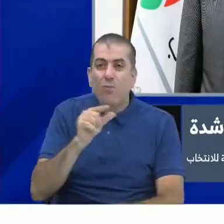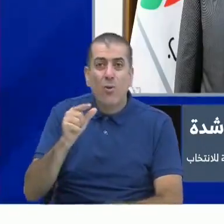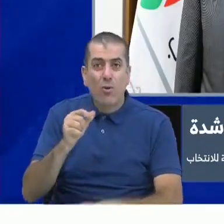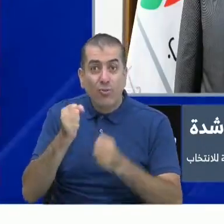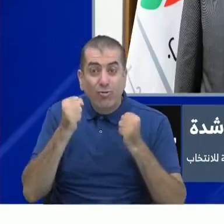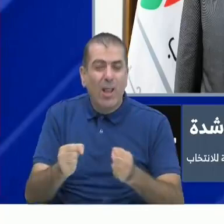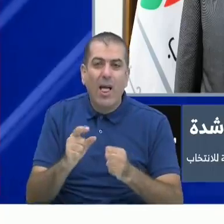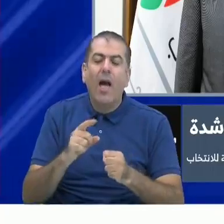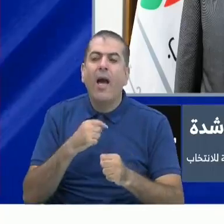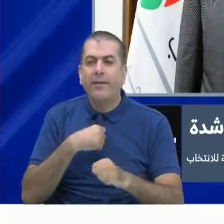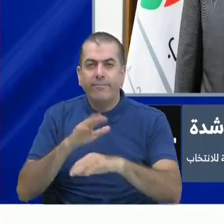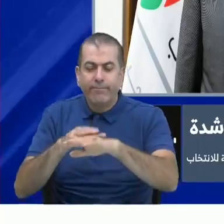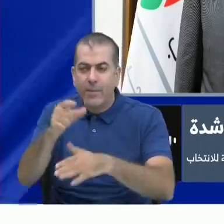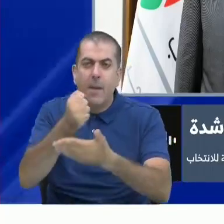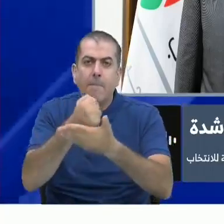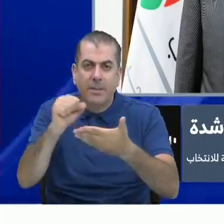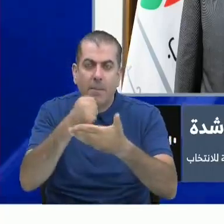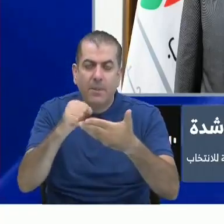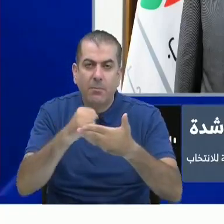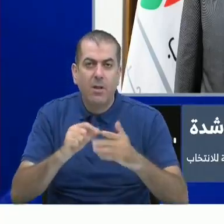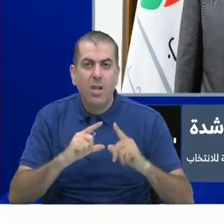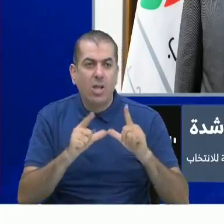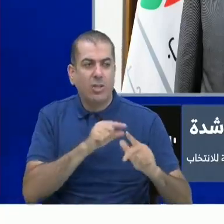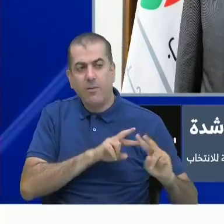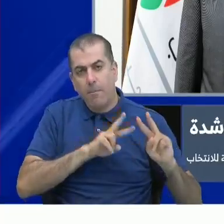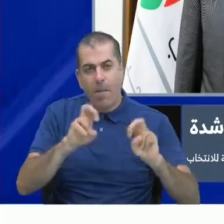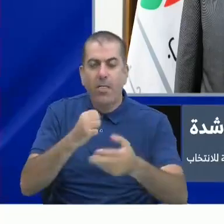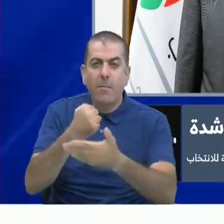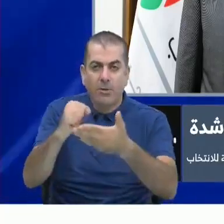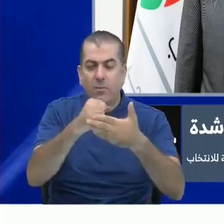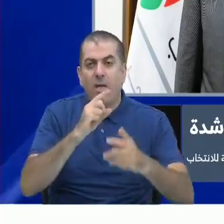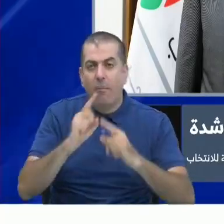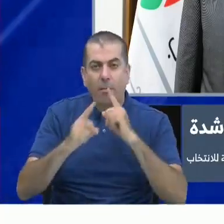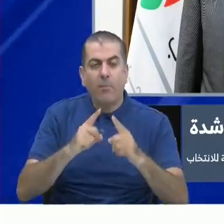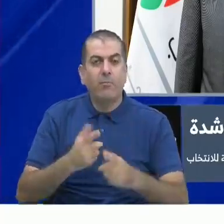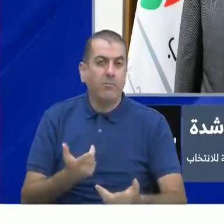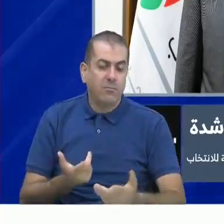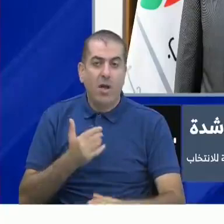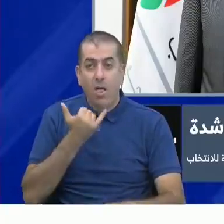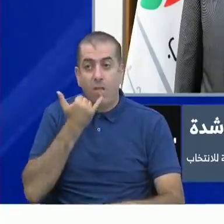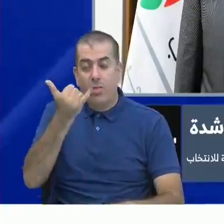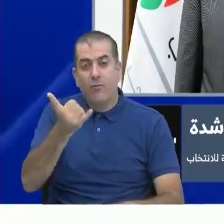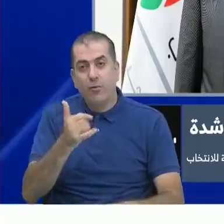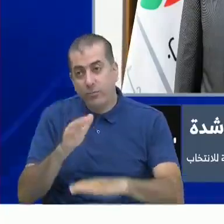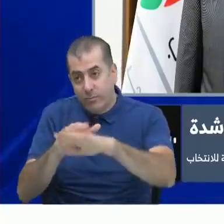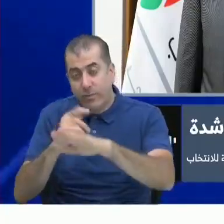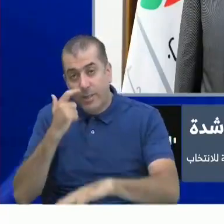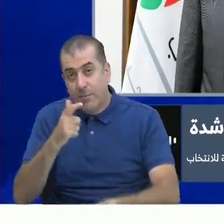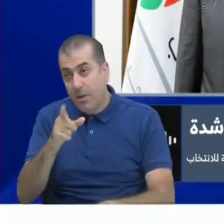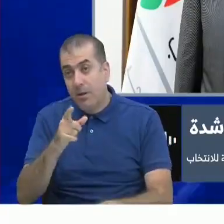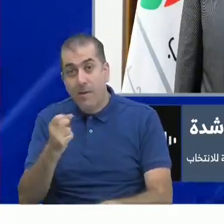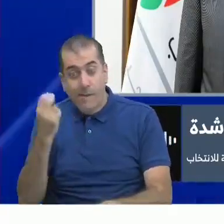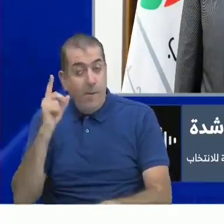بالإزالة الفورية من خلال اللجان الميدانية أو من خلال الاتصال المباشر بالشخص المعني